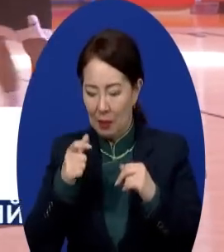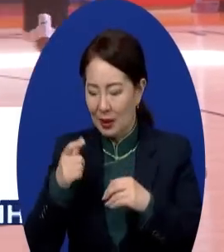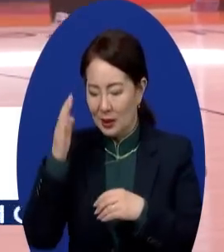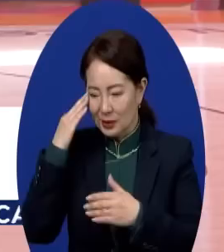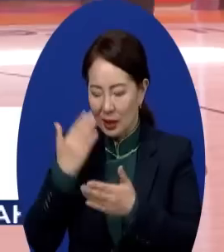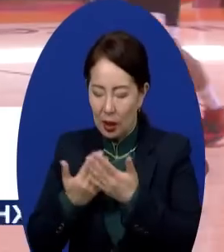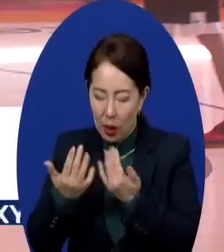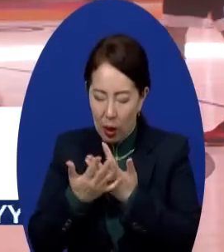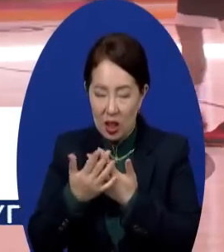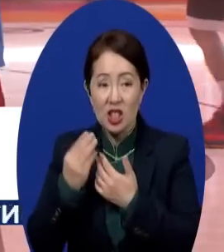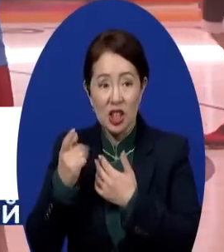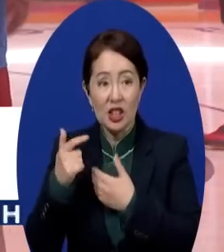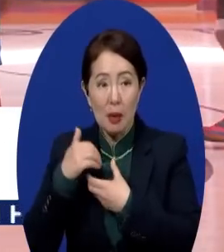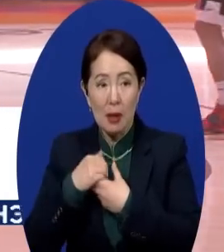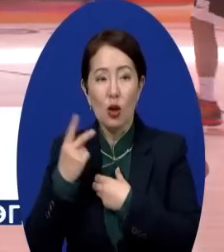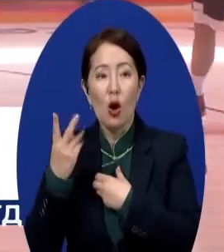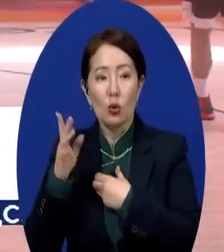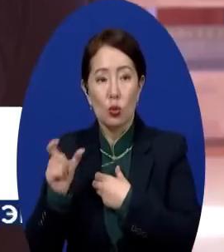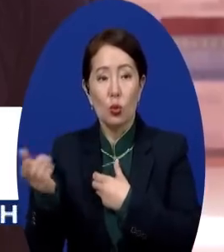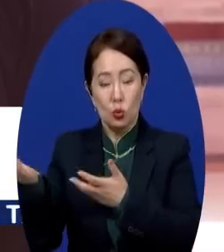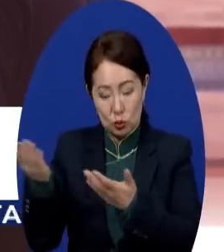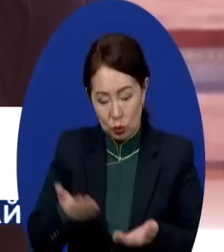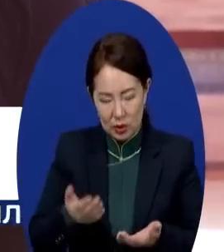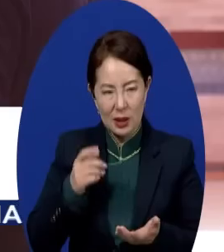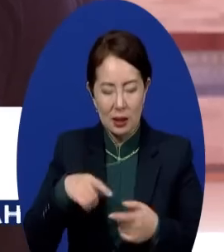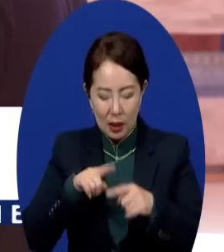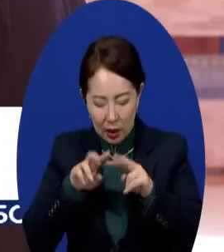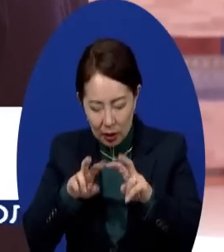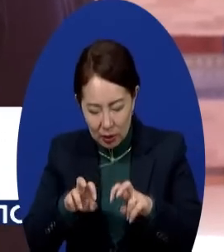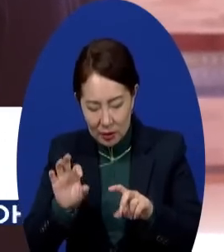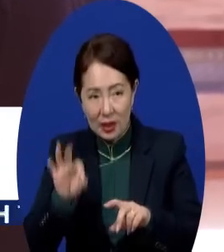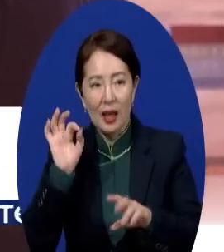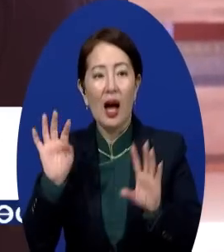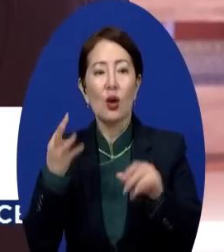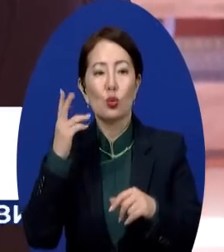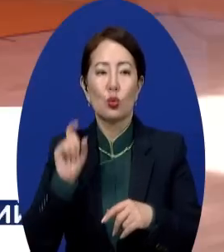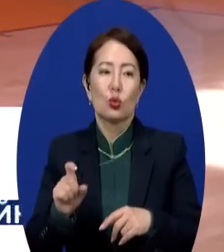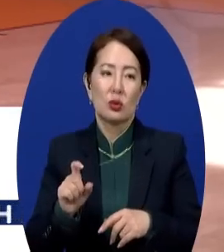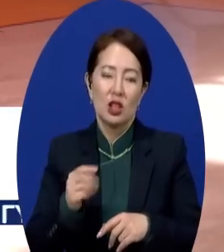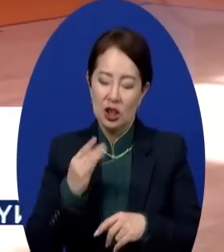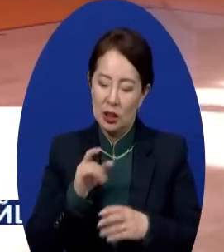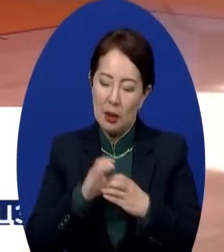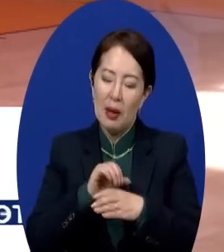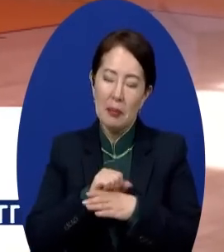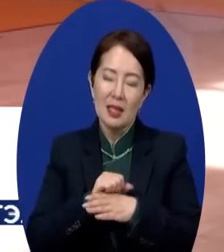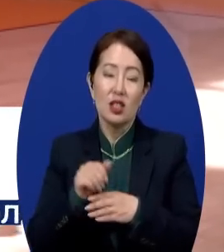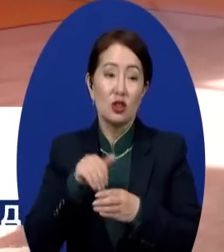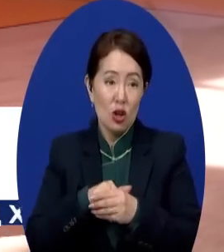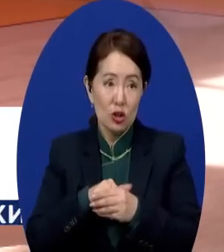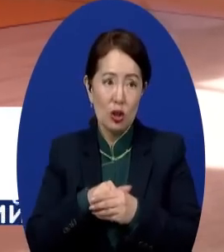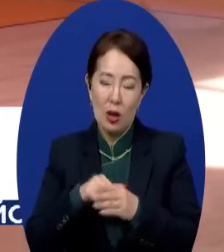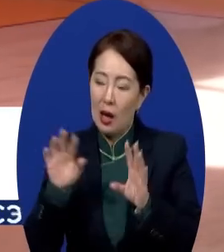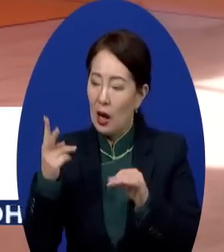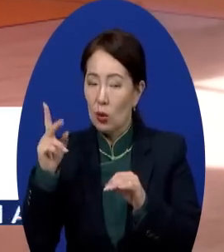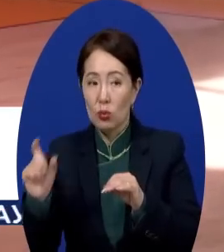саналаар шиг шовагт 24 тоглогч дуудсан. Үүнээс дахин шигшиж одоогоор 14 тамирчин шиг шовагийн бэлтгэлд оролцож байна. Үндсэн